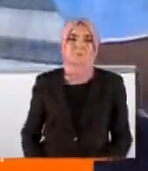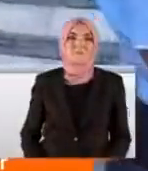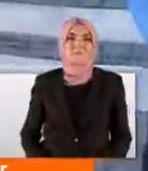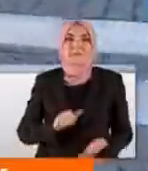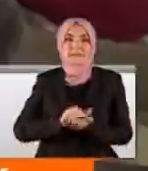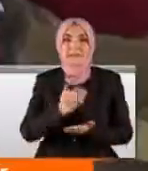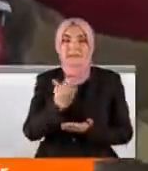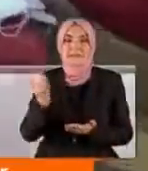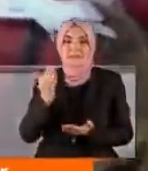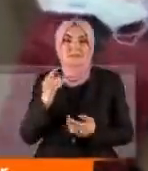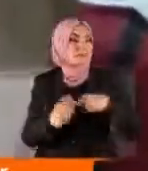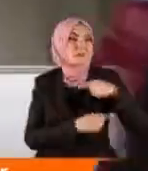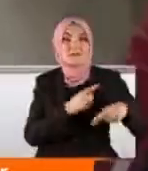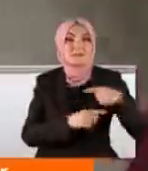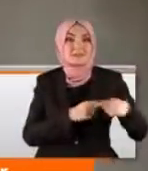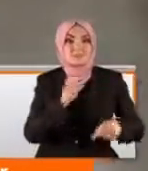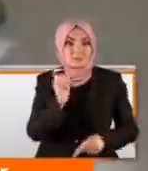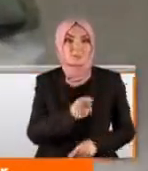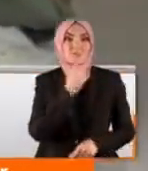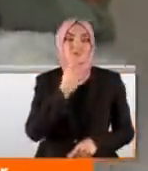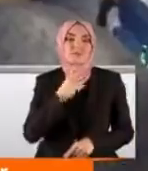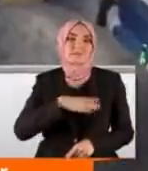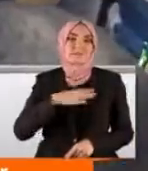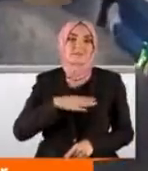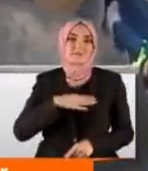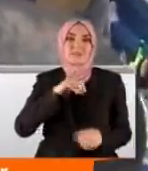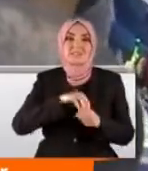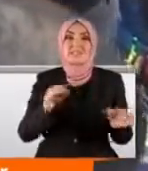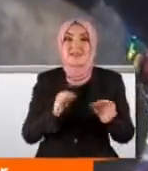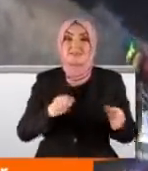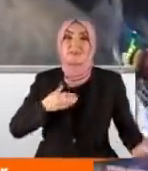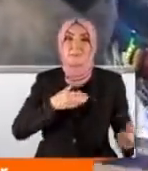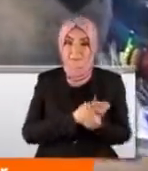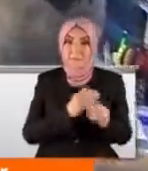Herkes aradığını bulmanın peşindeydi. İçeri erken girebilenlerse daha şanslıydı.